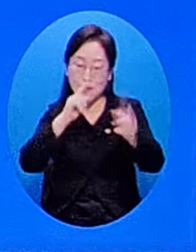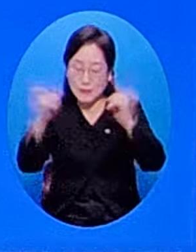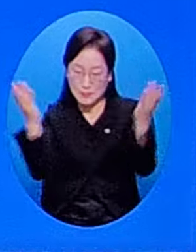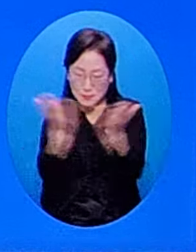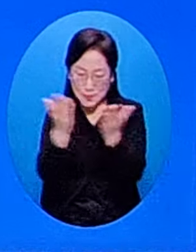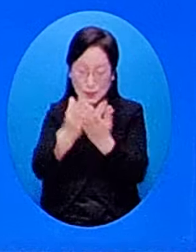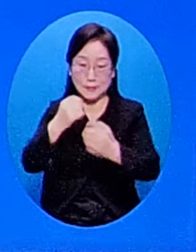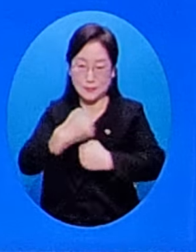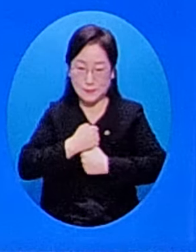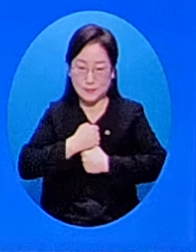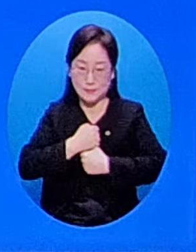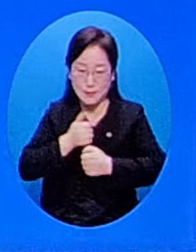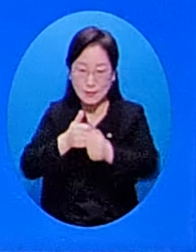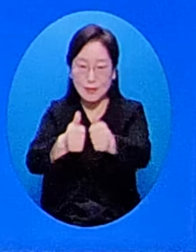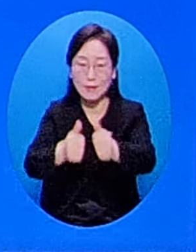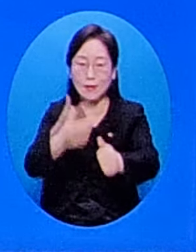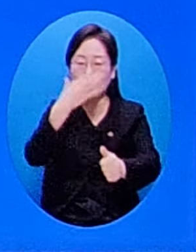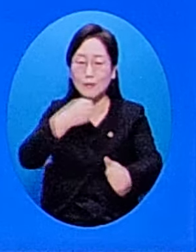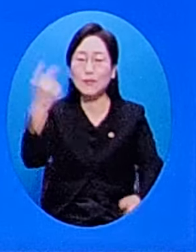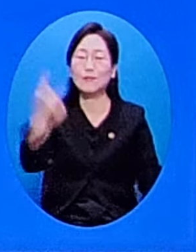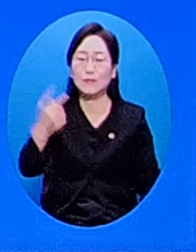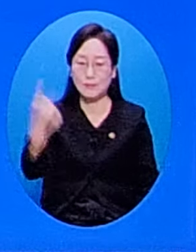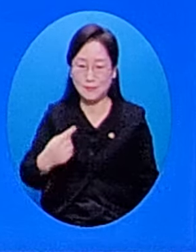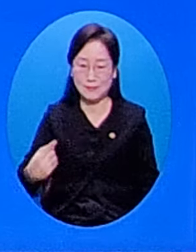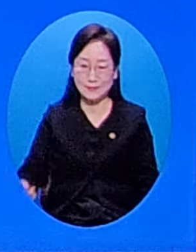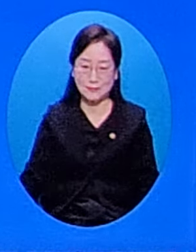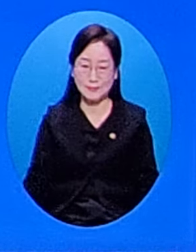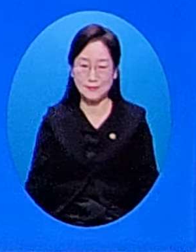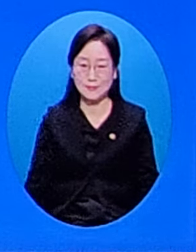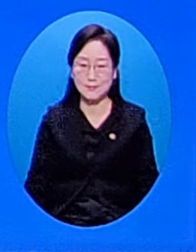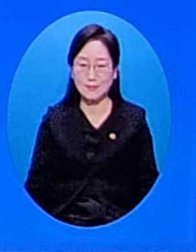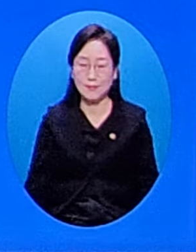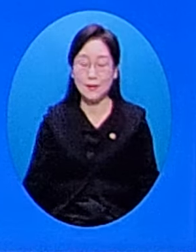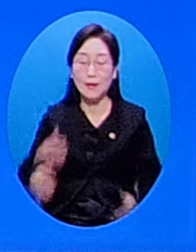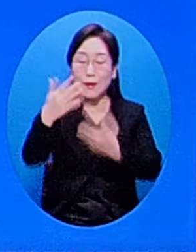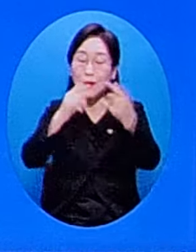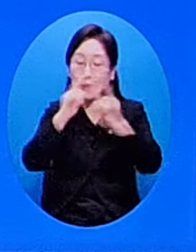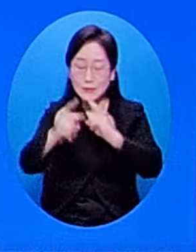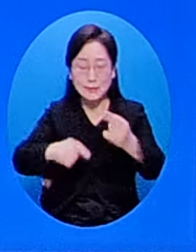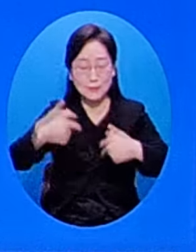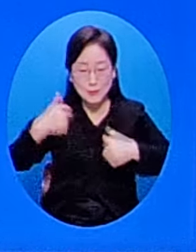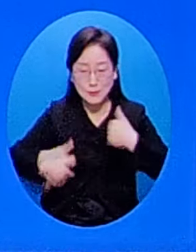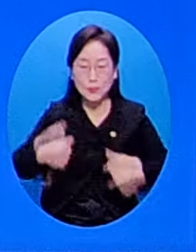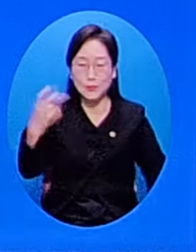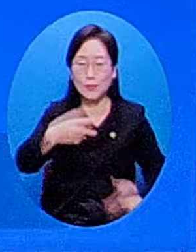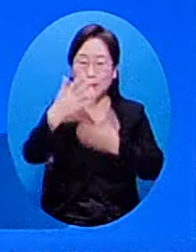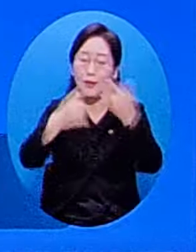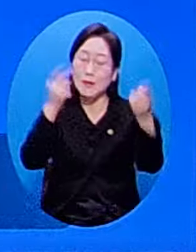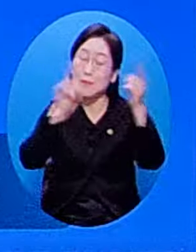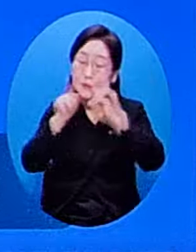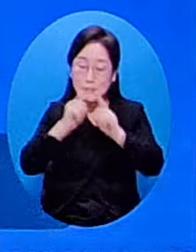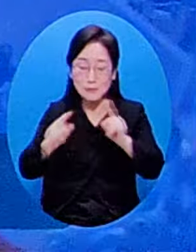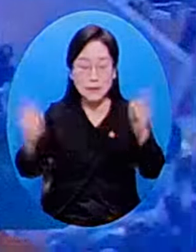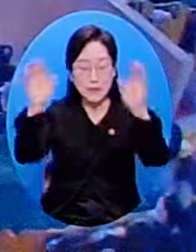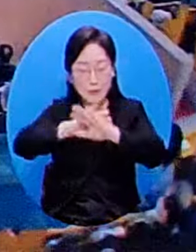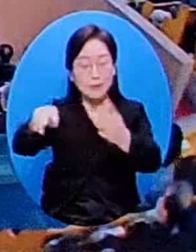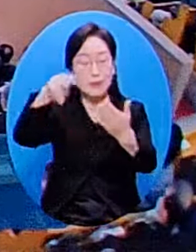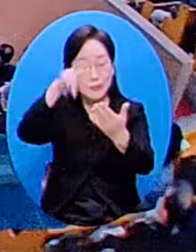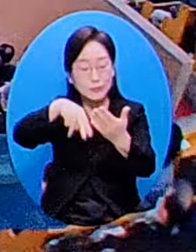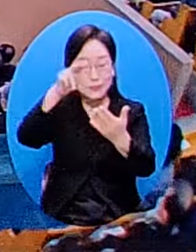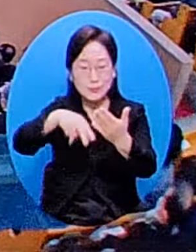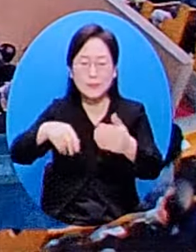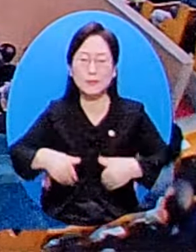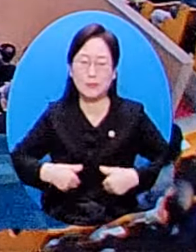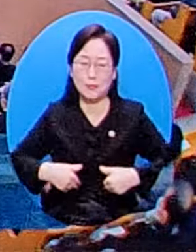말씀대로 살아가면 우리는 복 있는 인생을 살아가게 되는 것입니다. 말씀을 기뻐할 뿐 아니라 말씀을 주야로 묵상해야 됩니다.